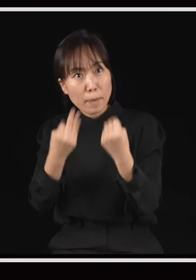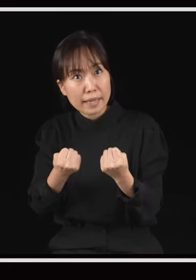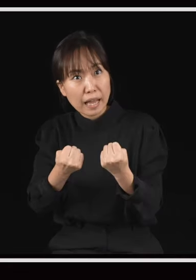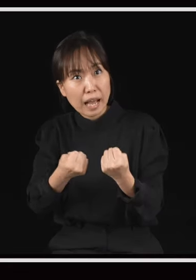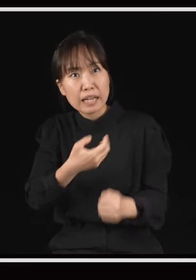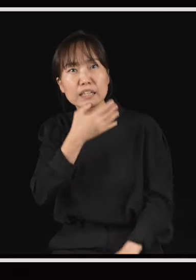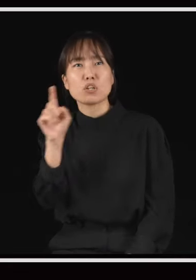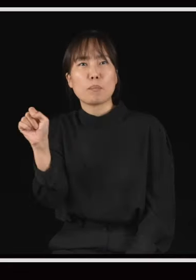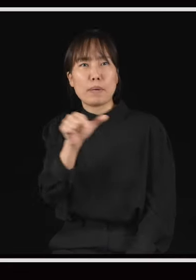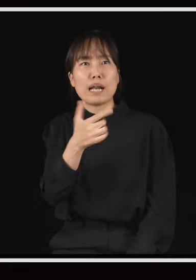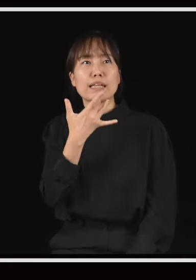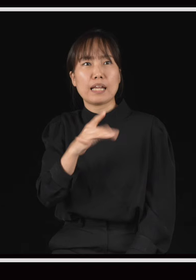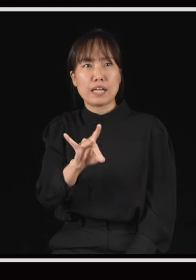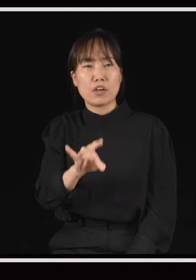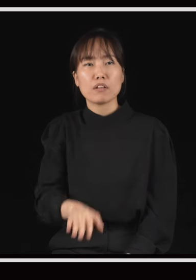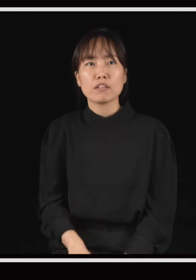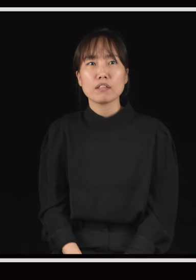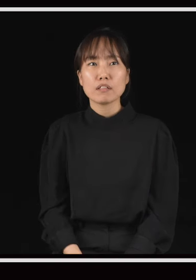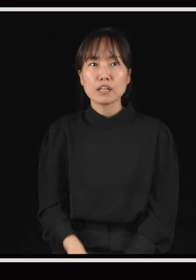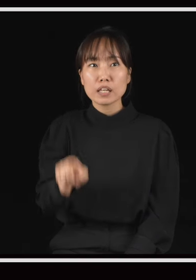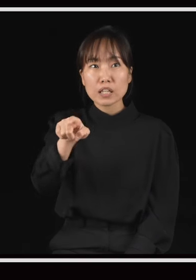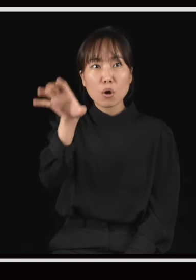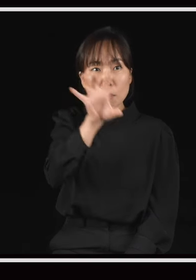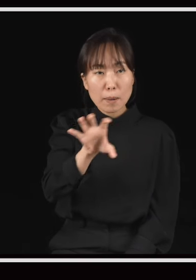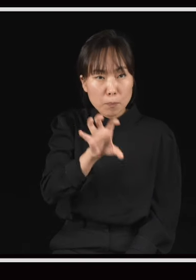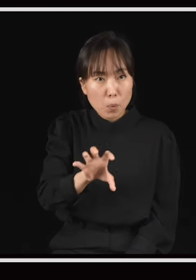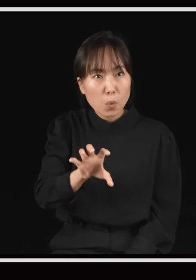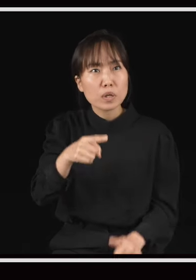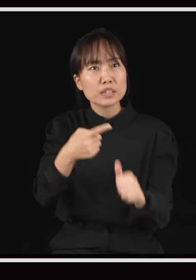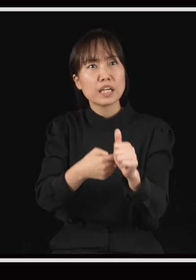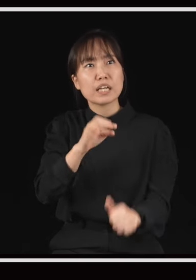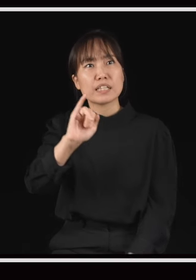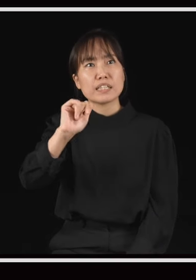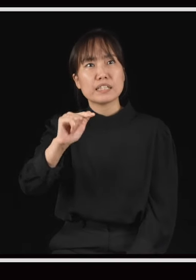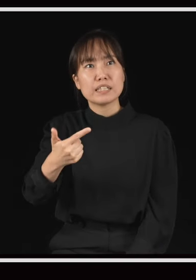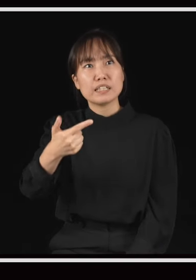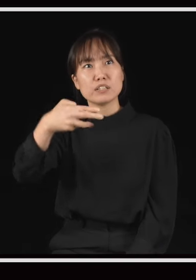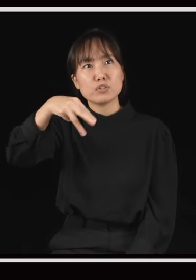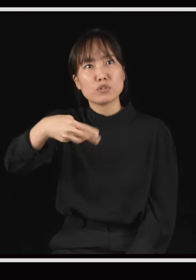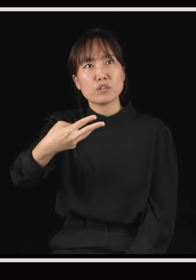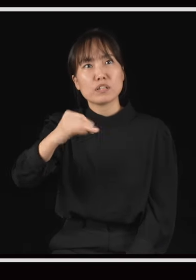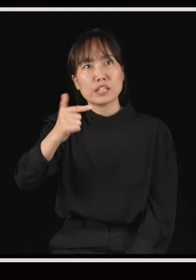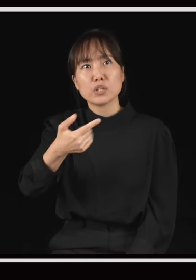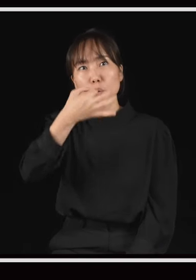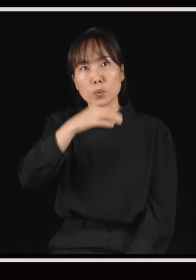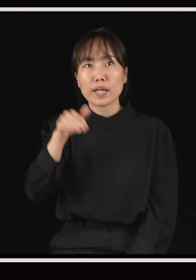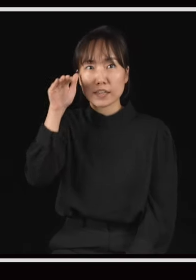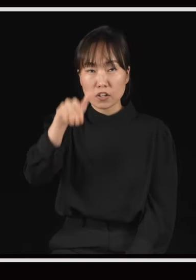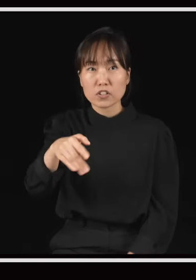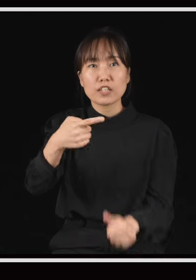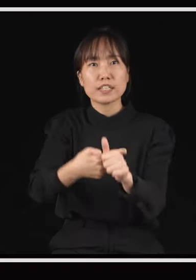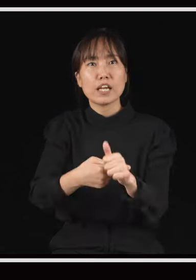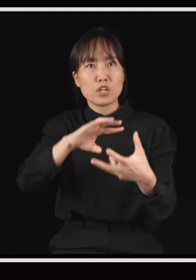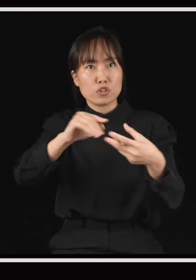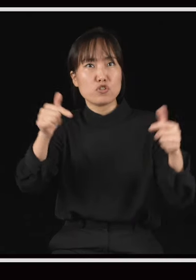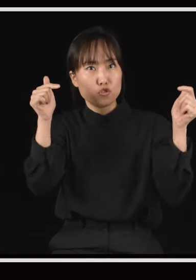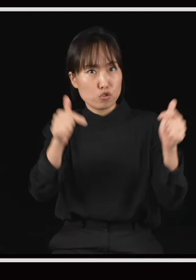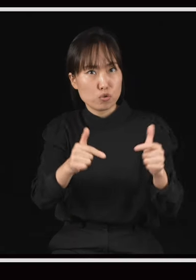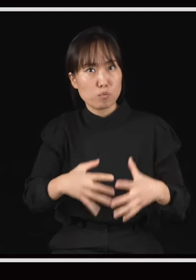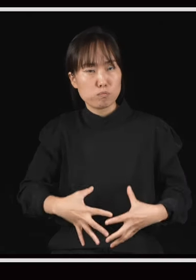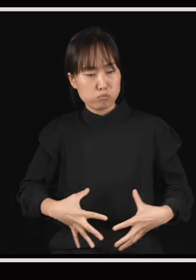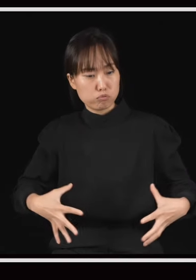식사예요. 근데 문제는 이게 반복이 되면 인슐린 저항성 때문에 근육은 빠지고 배는 나오고 신체 기능은 떨어지고